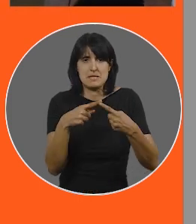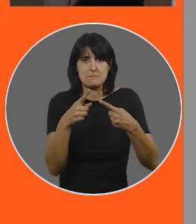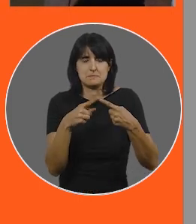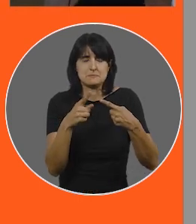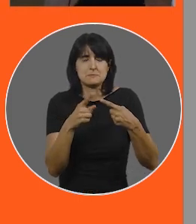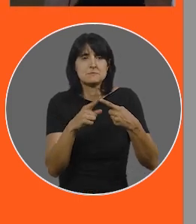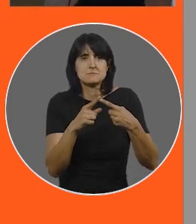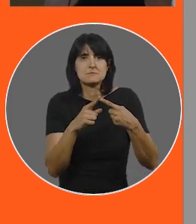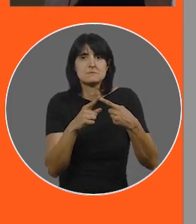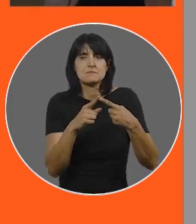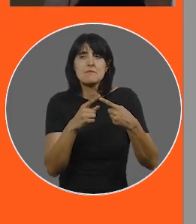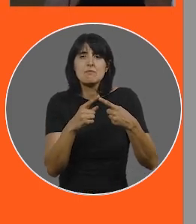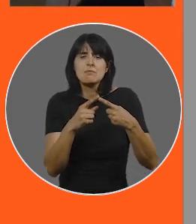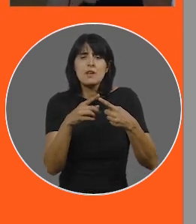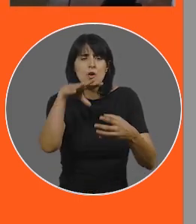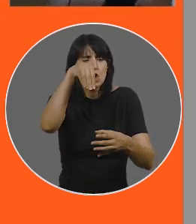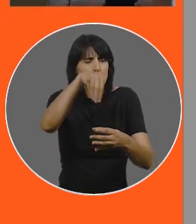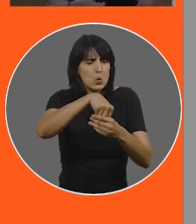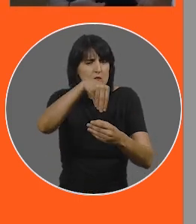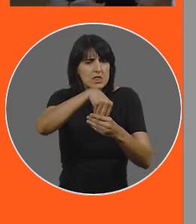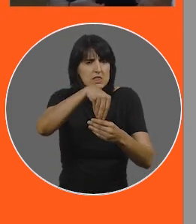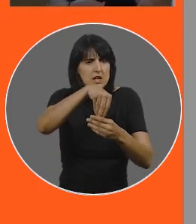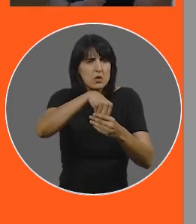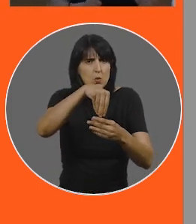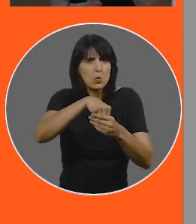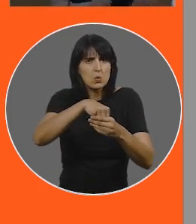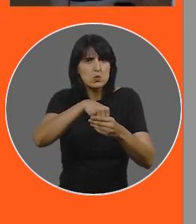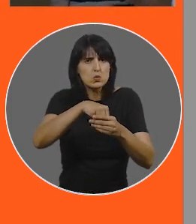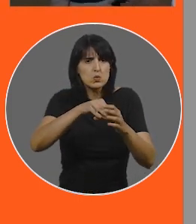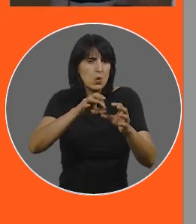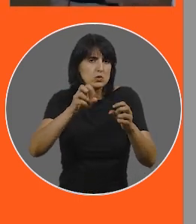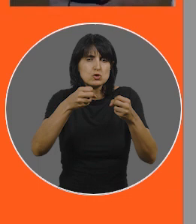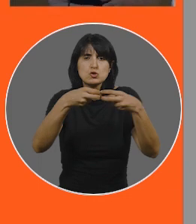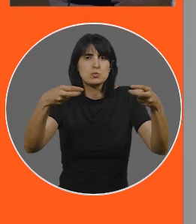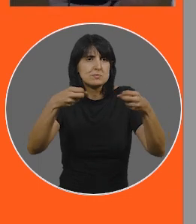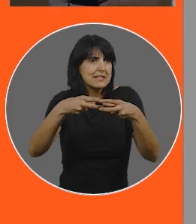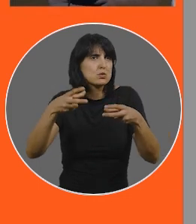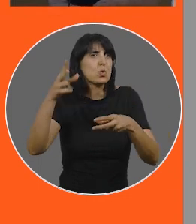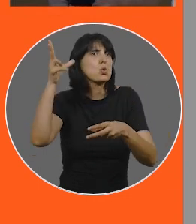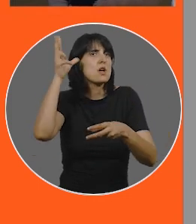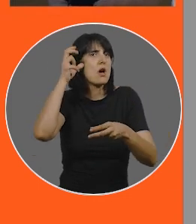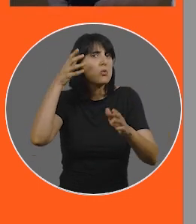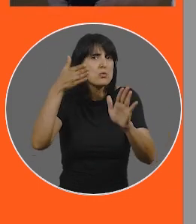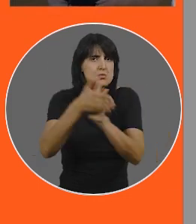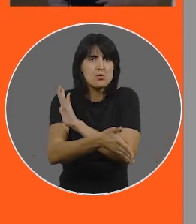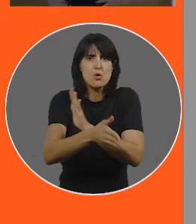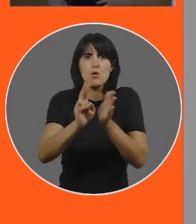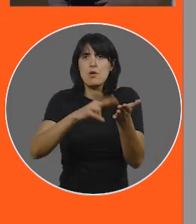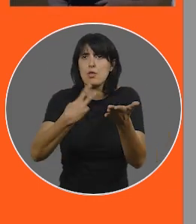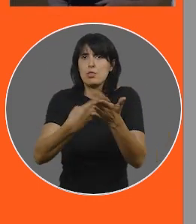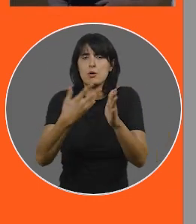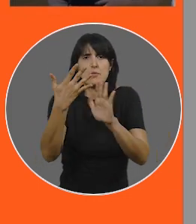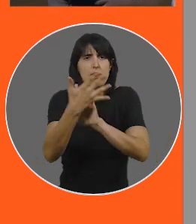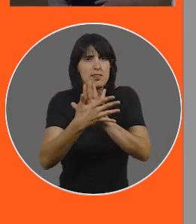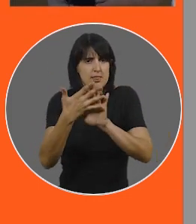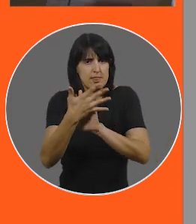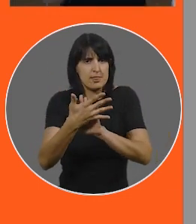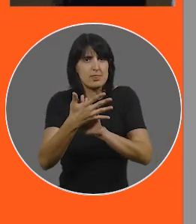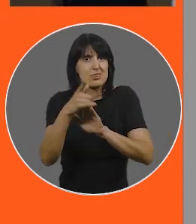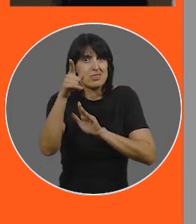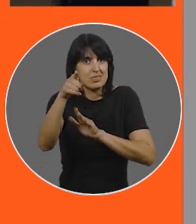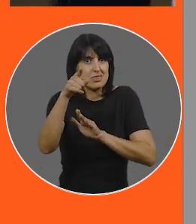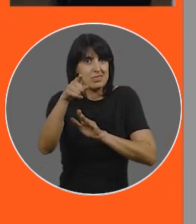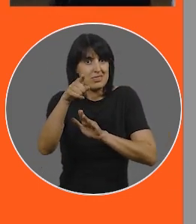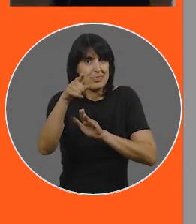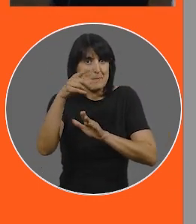primer, com podríem crear continguts, com podríem crear subtítols, audiodescripcions, interpretacions en llengua de signes